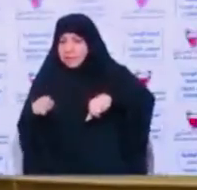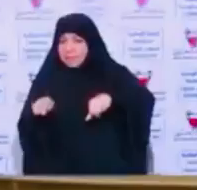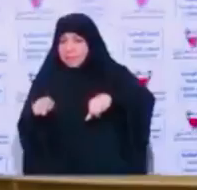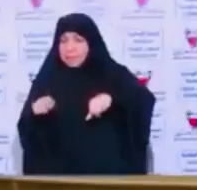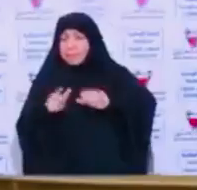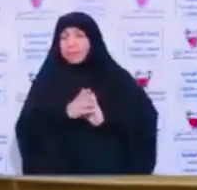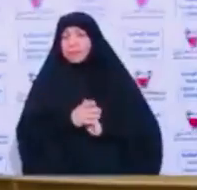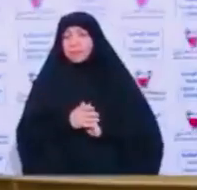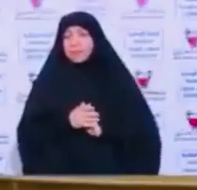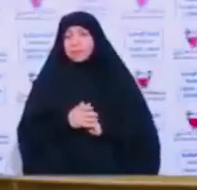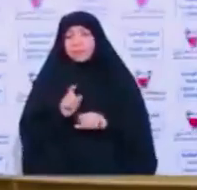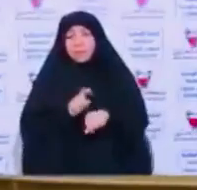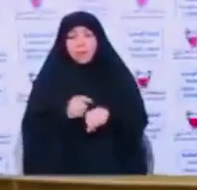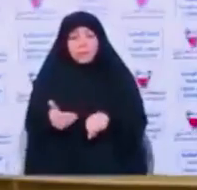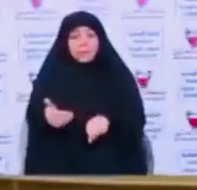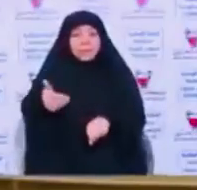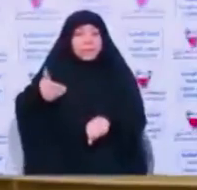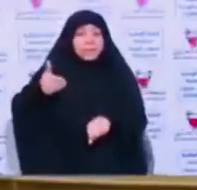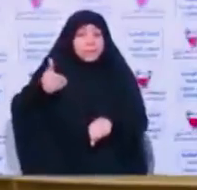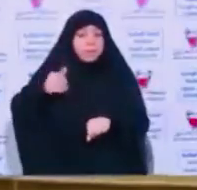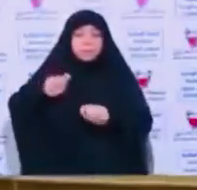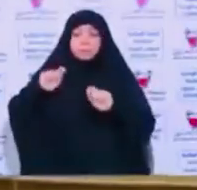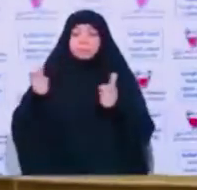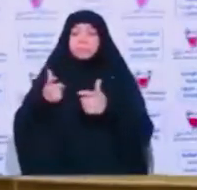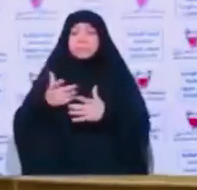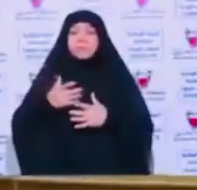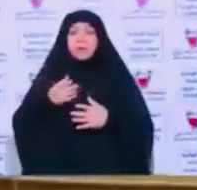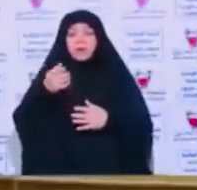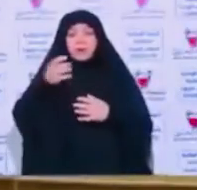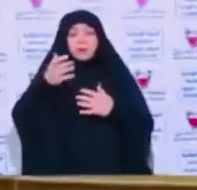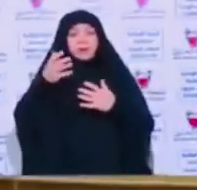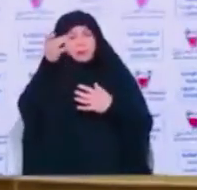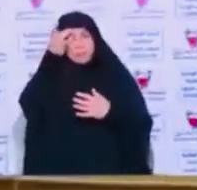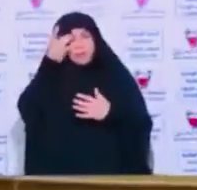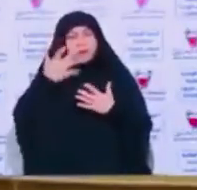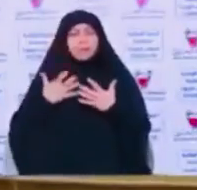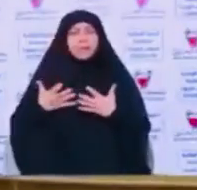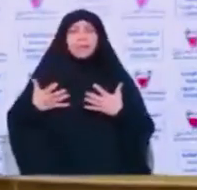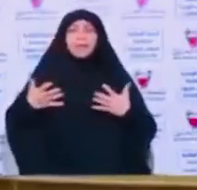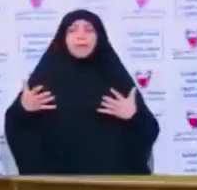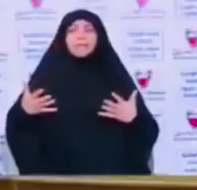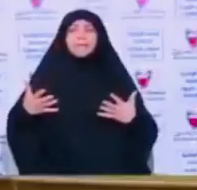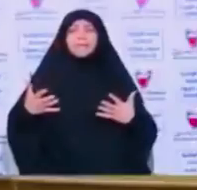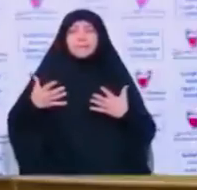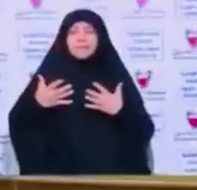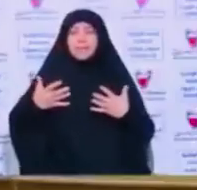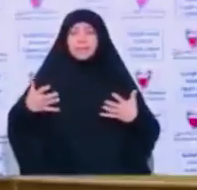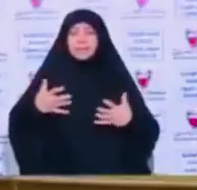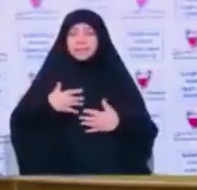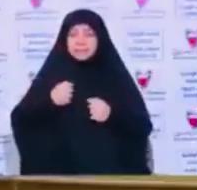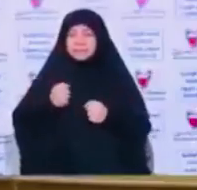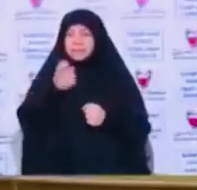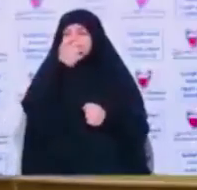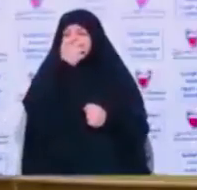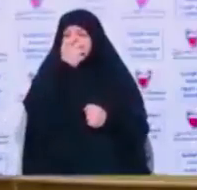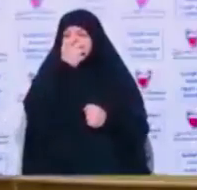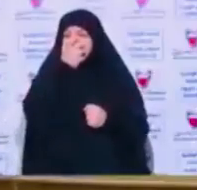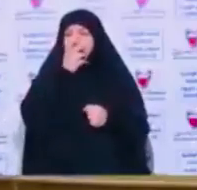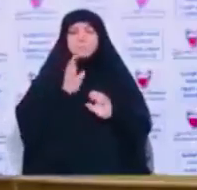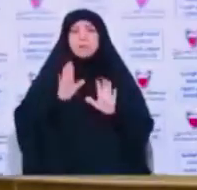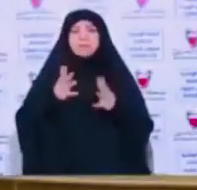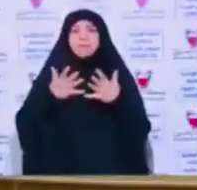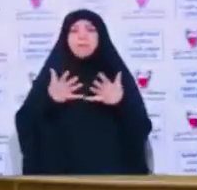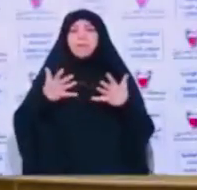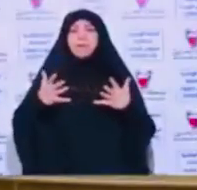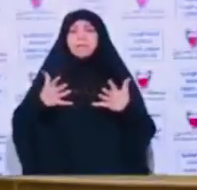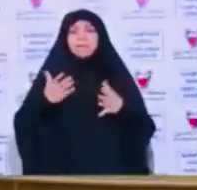earlier on أو في وقت مبكر يقلل من استخدامه أو احتياجه إلى الأكسجين الاصطناعي، ومن ثم يقلل